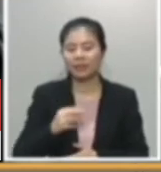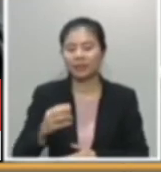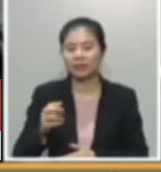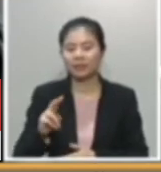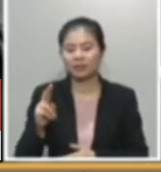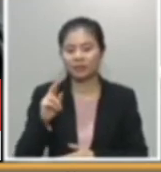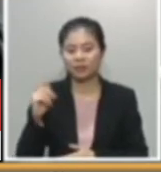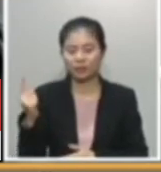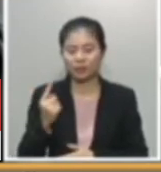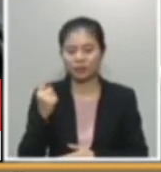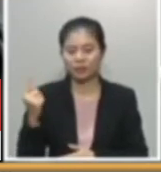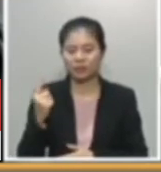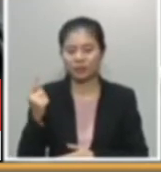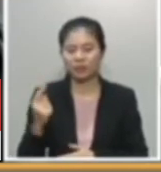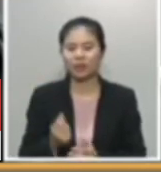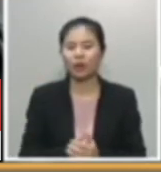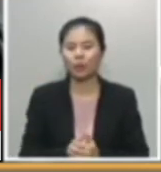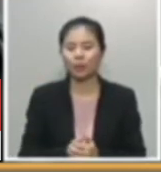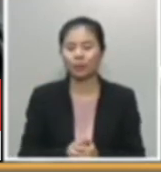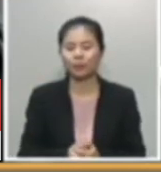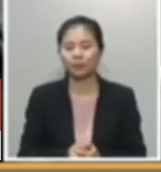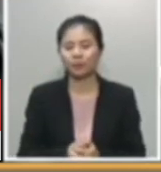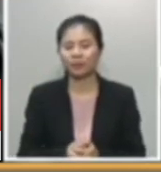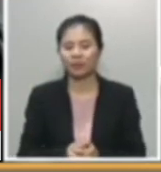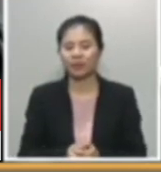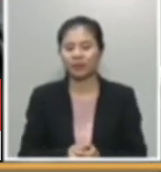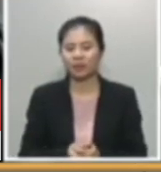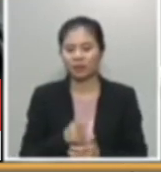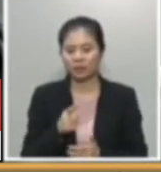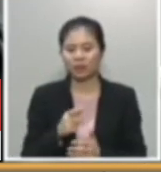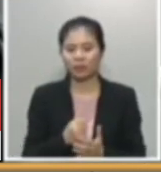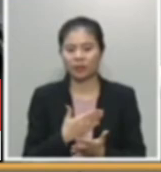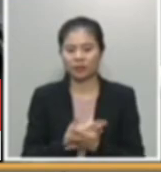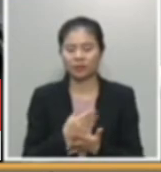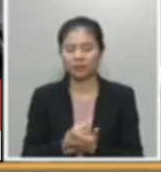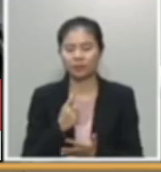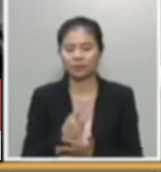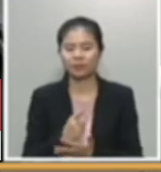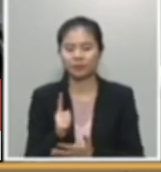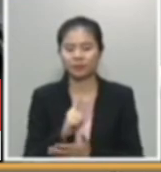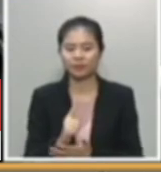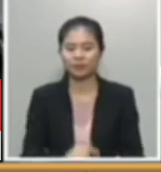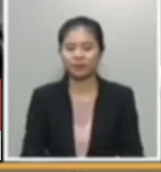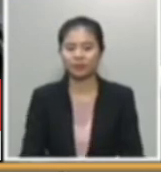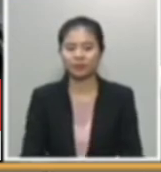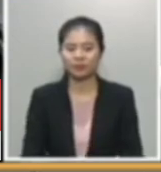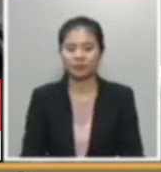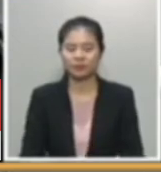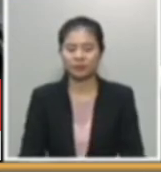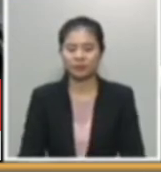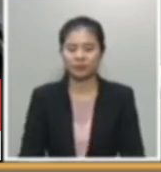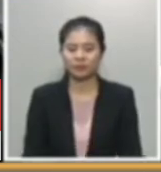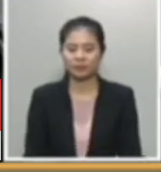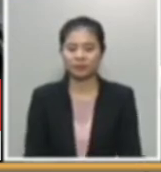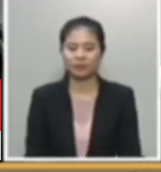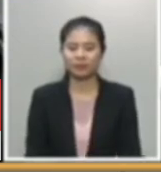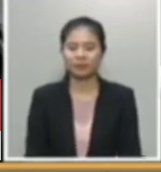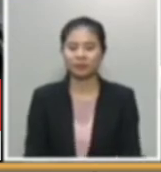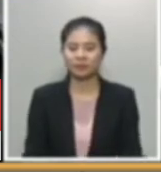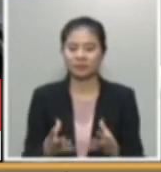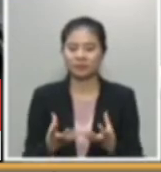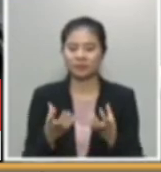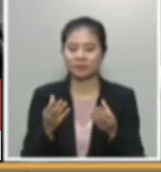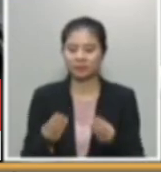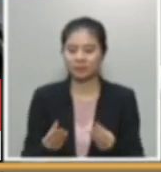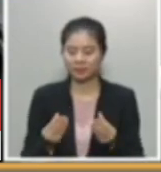ใช้ชัวต่อค่ะท่านประธานที่เคารพค่ะต่อด้วยดินแตกและแหง